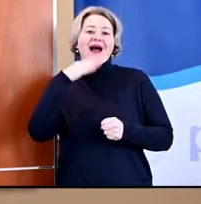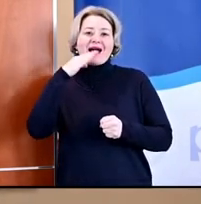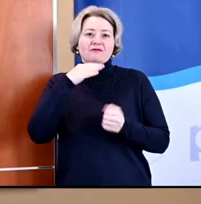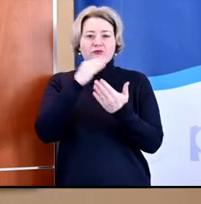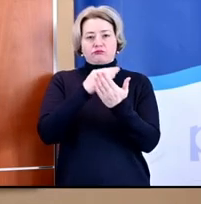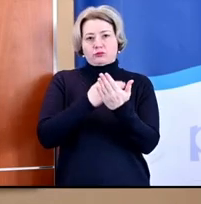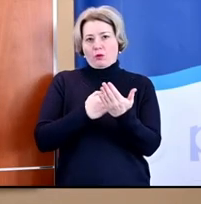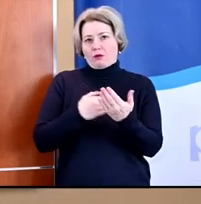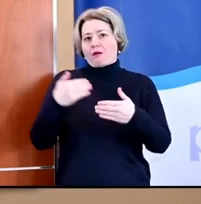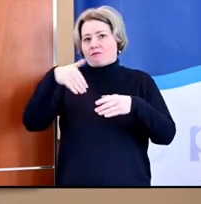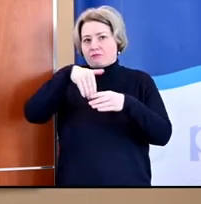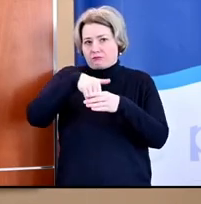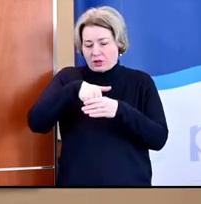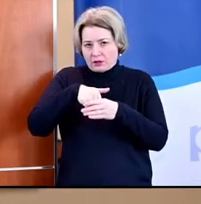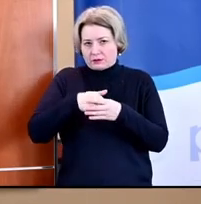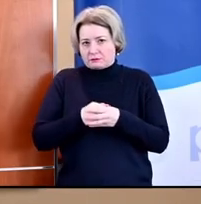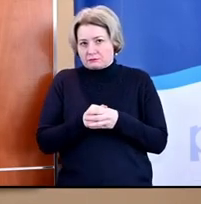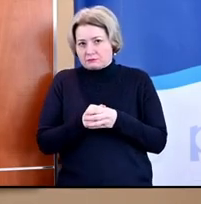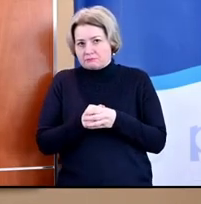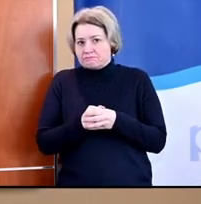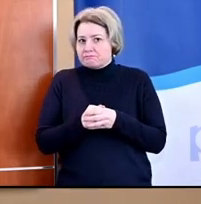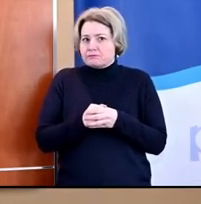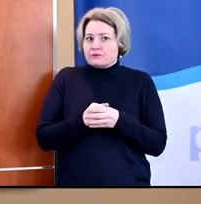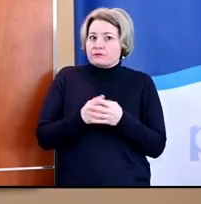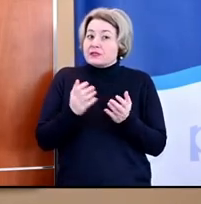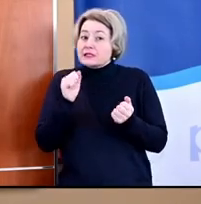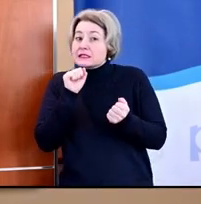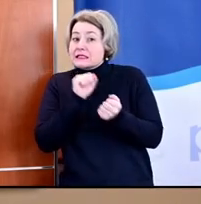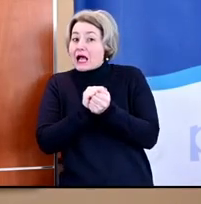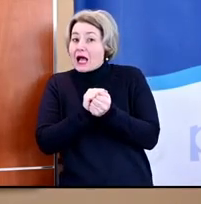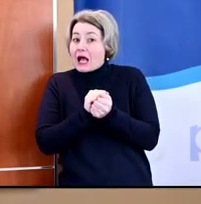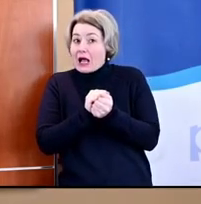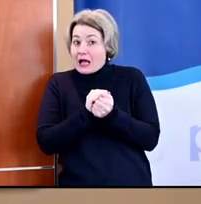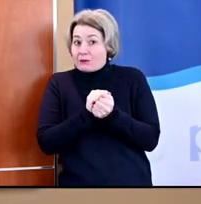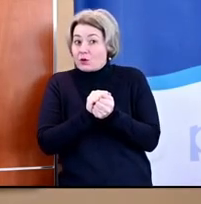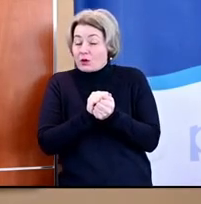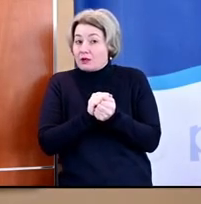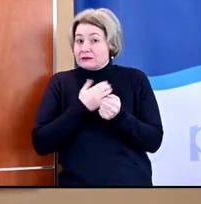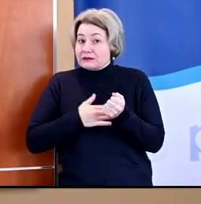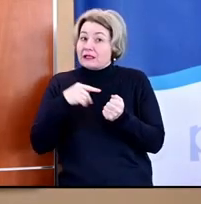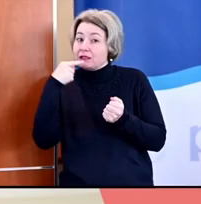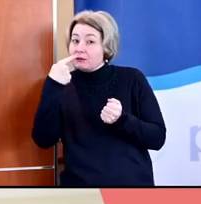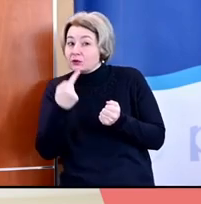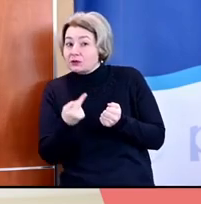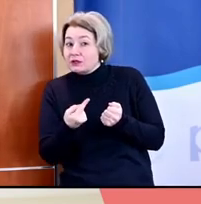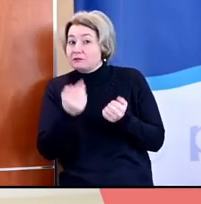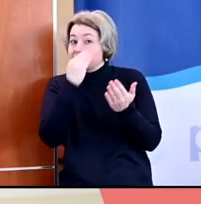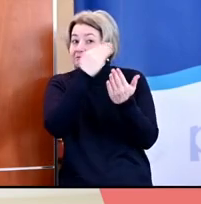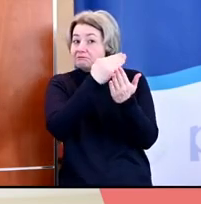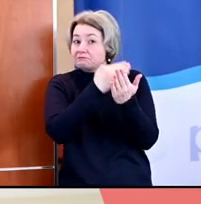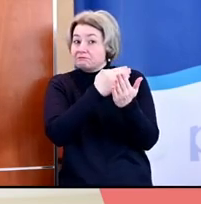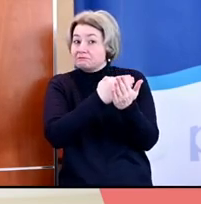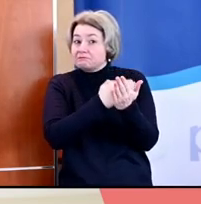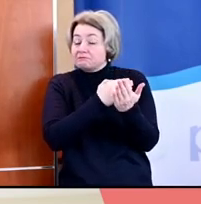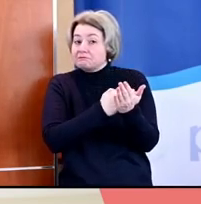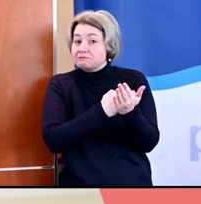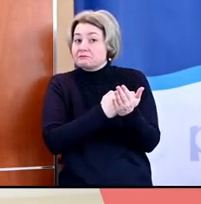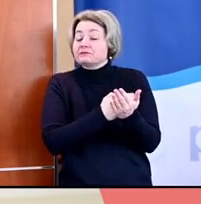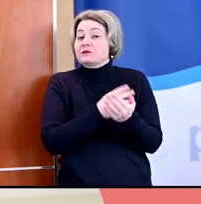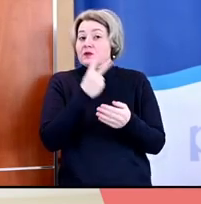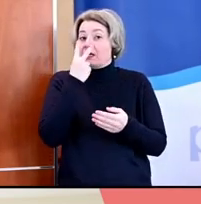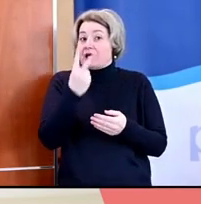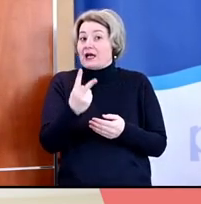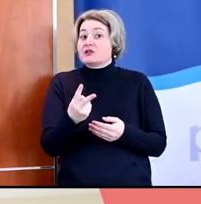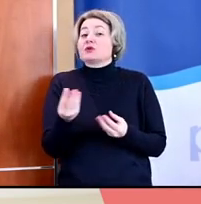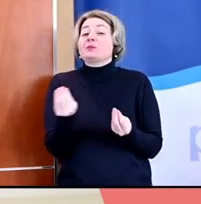projektsorozatban néhány számot had villan csak föl önöknek nektek csak hogy úgy lássátok a léptékét ennek a programnak hogy